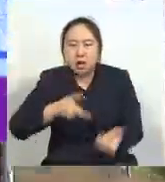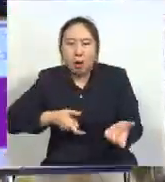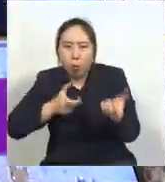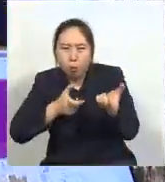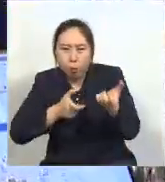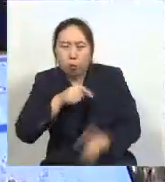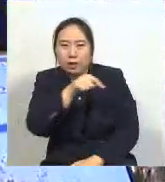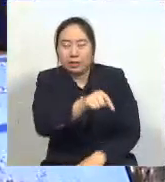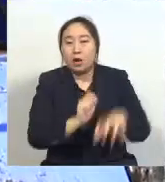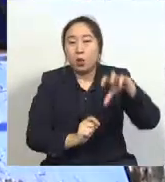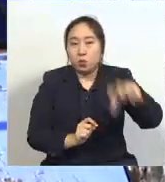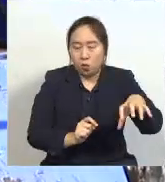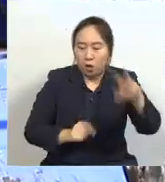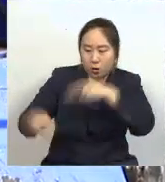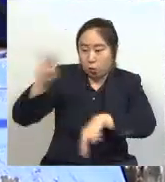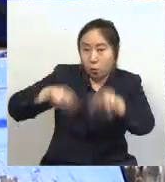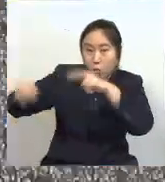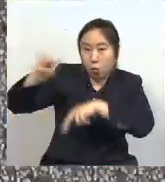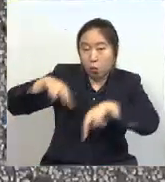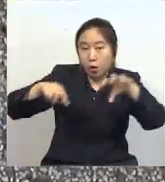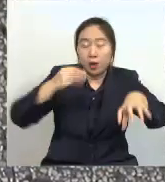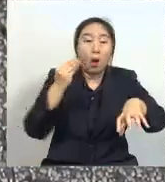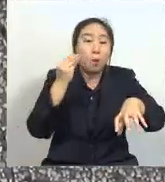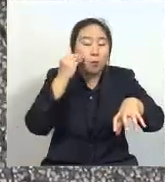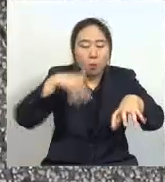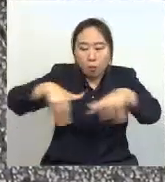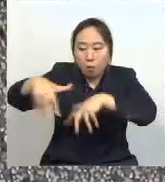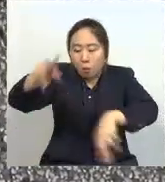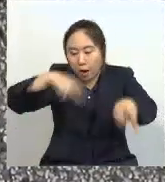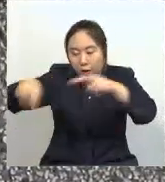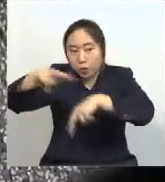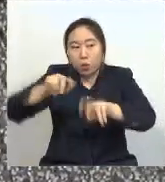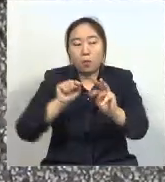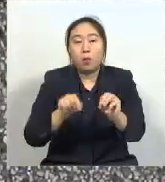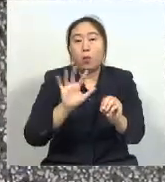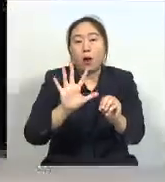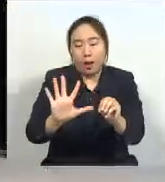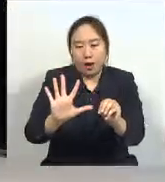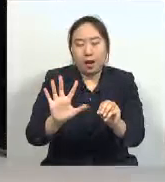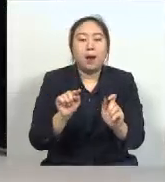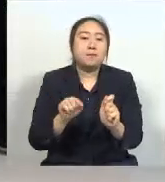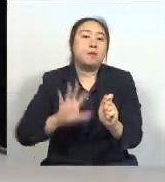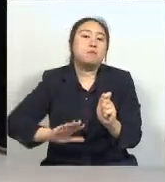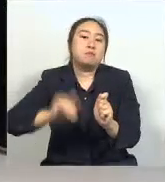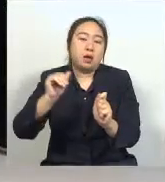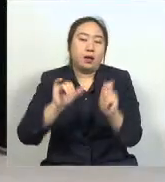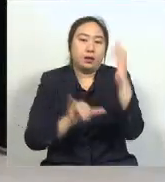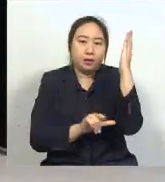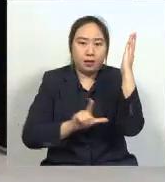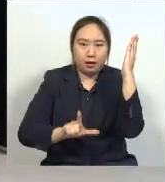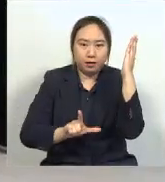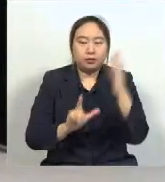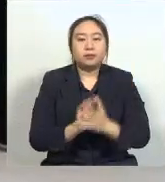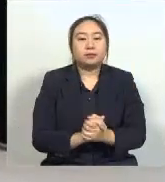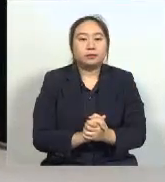ครามยิงจุดตรวจชุดรักษาความปลอดภัยหมู่บ้านบ้านทางหลุ่มหมู่5ตำบลลำพญาอำเภอเมืองจังหวัดยะล